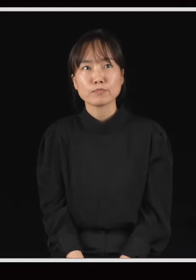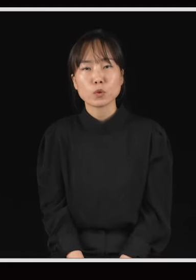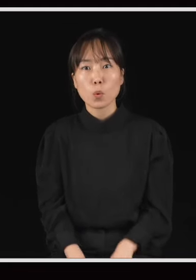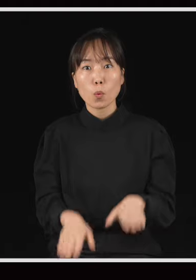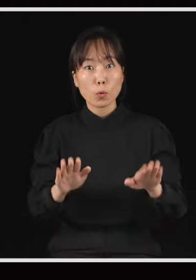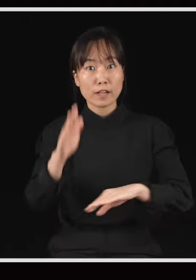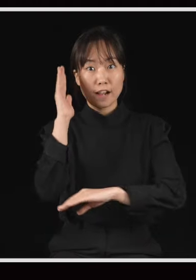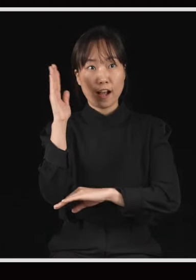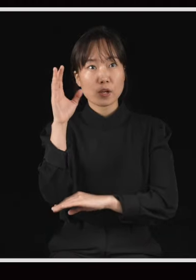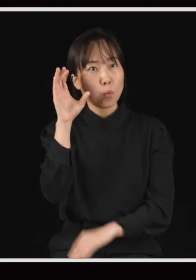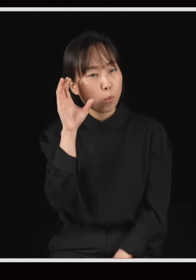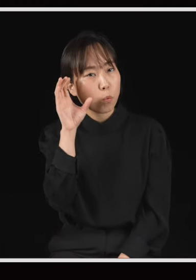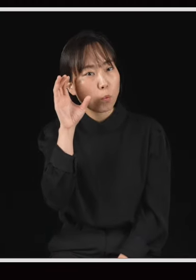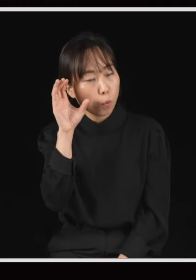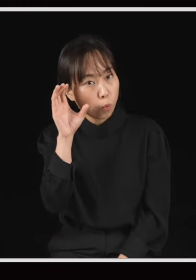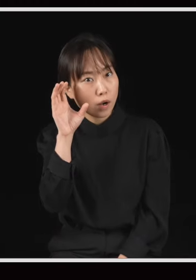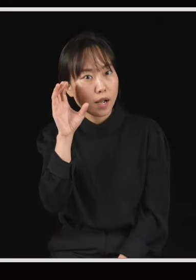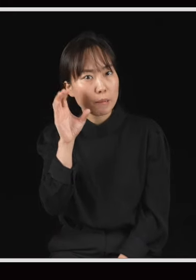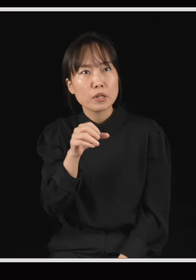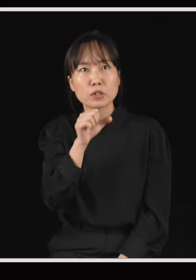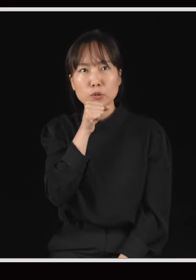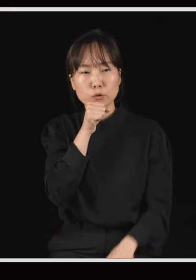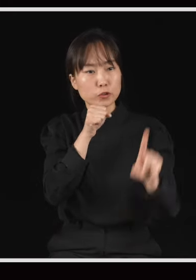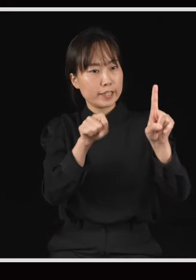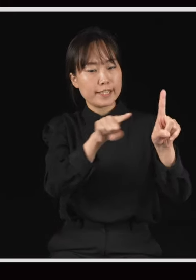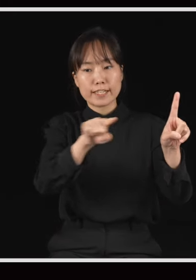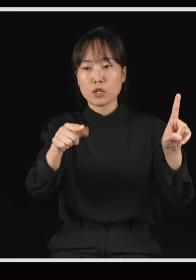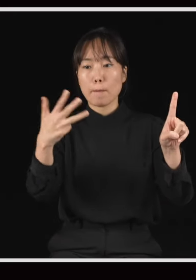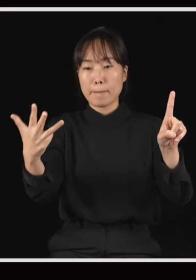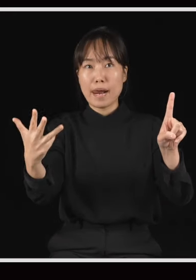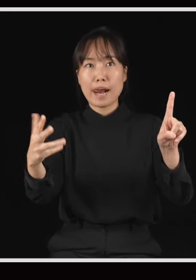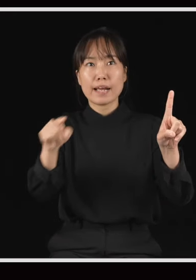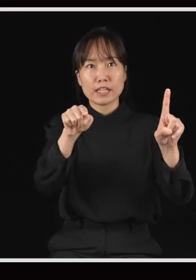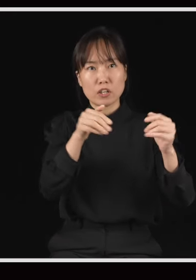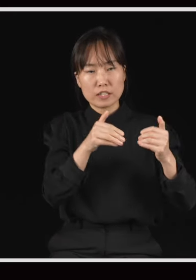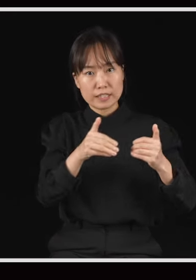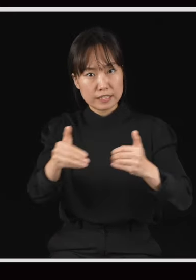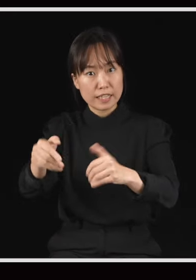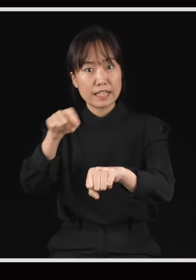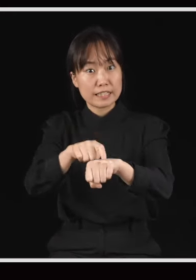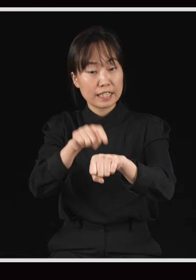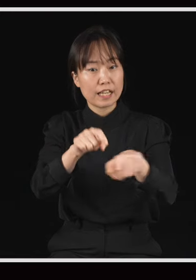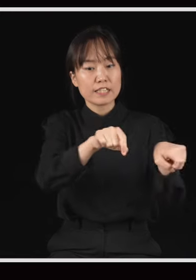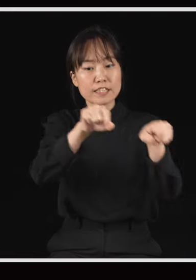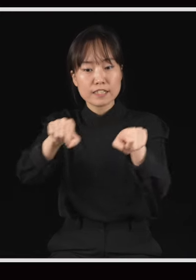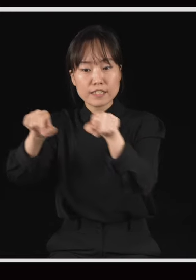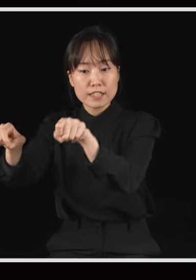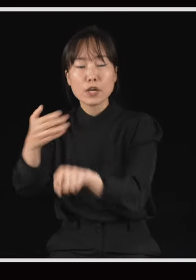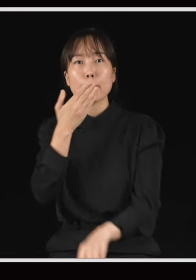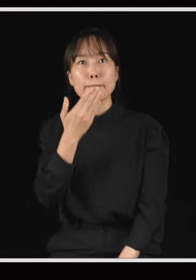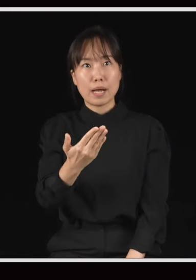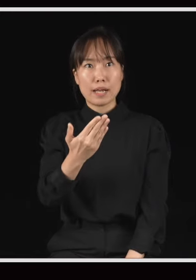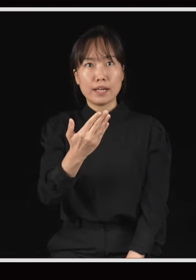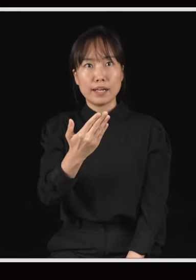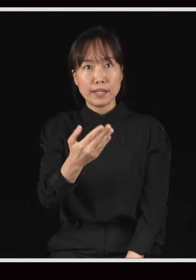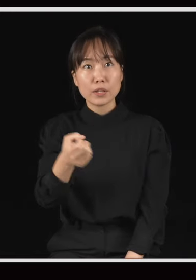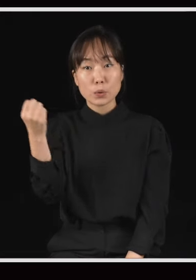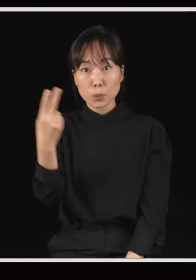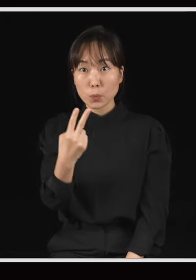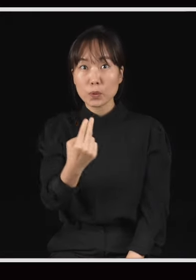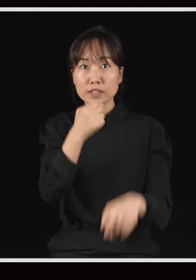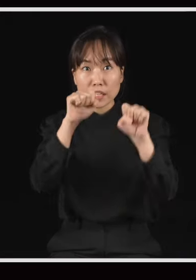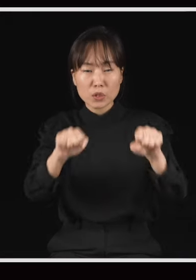그런데 오늘 제 강의를 끝까지 들으시면 여기서 1, 2, 3, 4, 5, 6, 7, 8로 넘어가는 시간을 지연시키고,